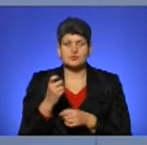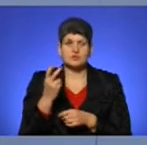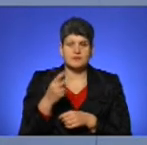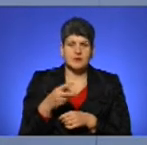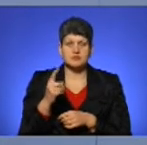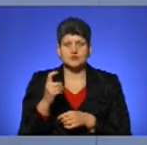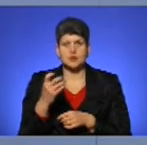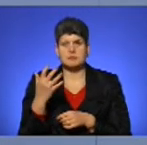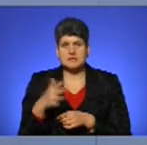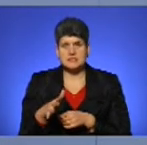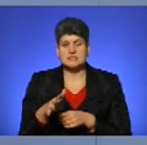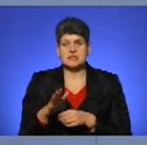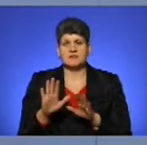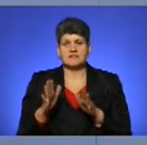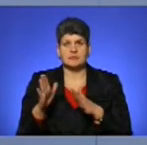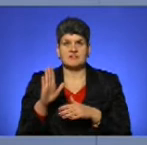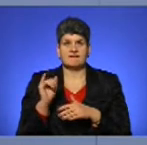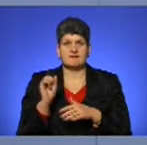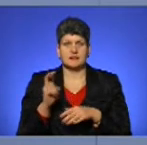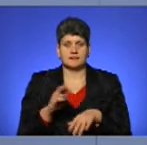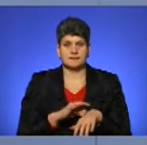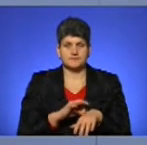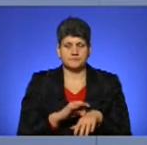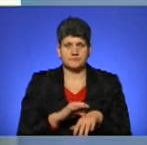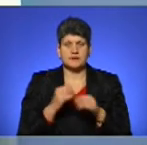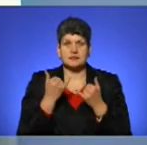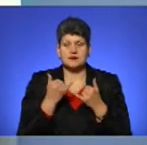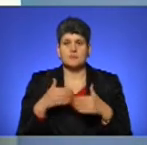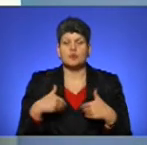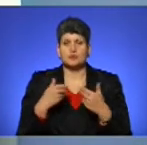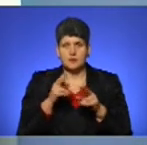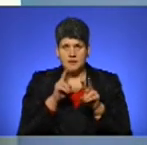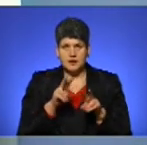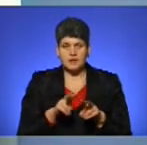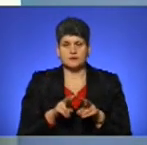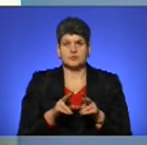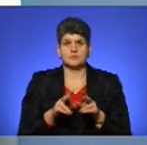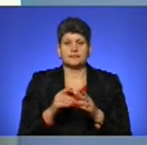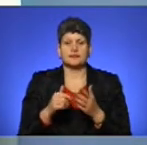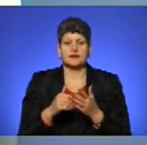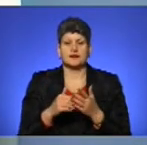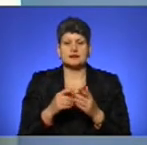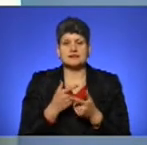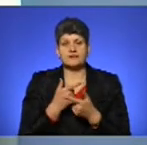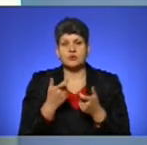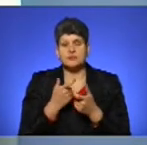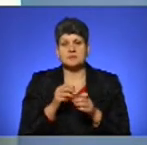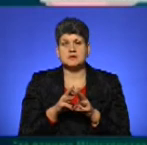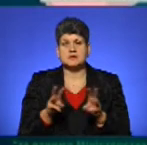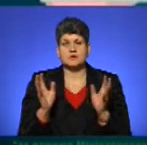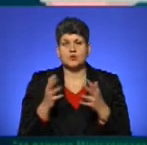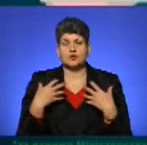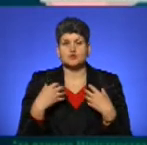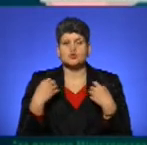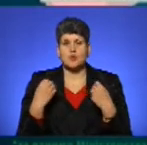150 випадків ВІЛ-інфекції. Зараз пропоную переглянути інфографіку. За інформацією Міністерства охорони